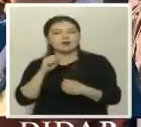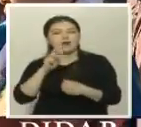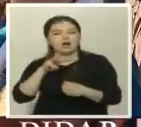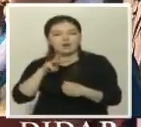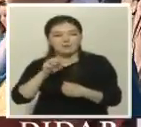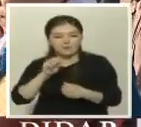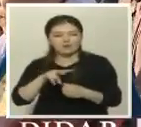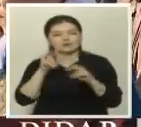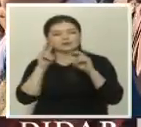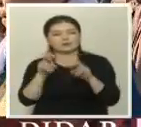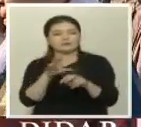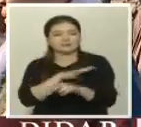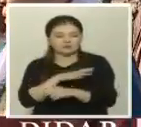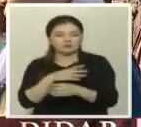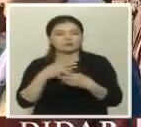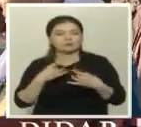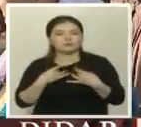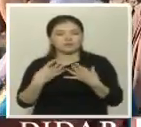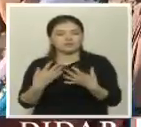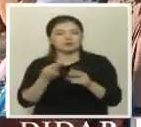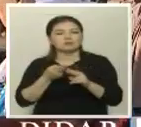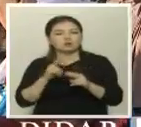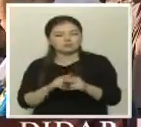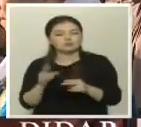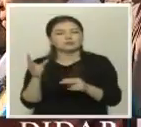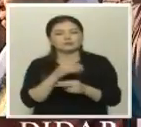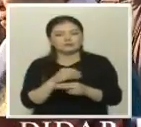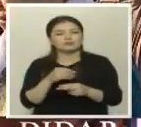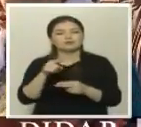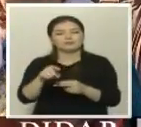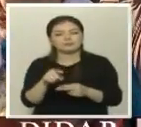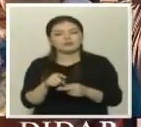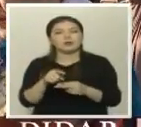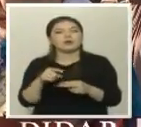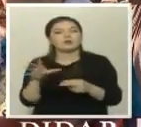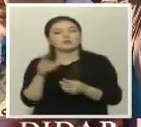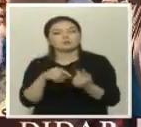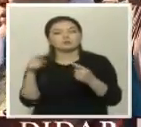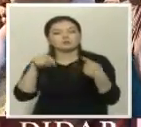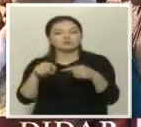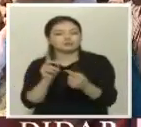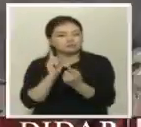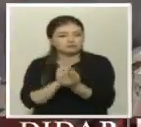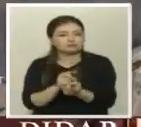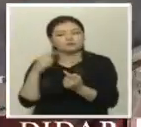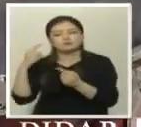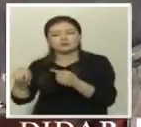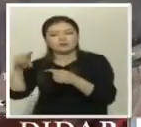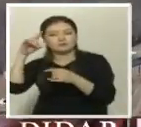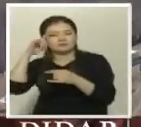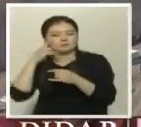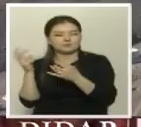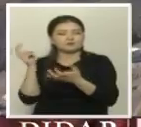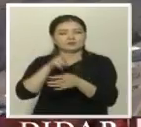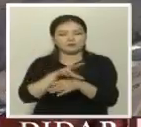Солнечный Праздник весны когда мир обновляется и процветает считая что Аман должны праздновать во всех уголках страны таким